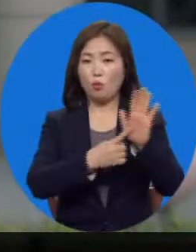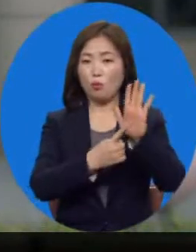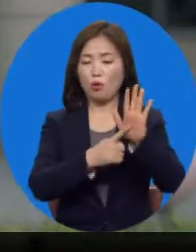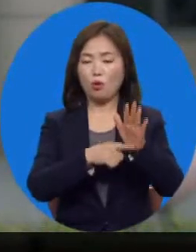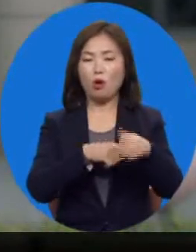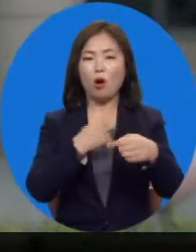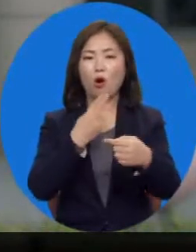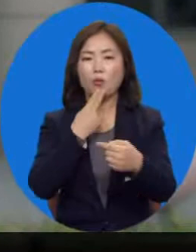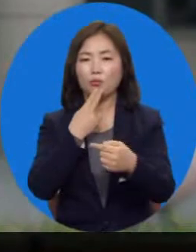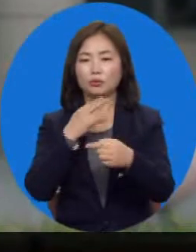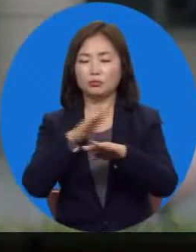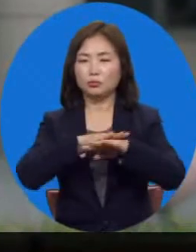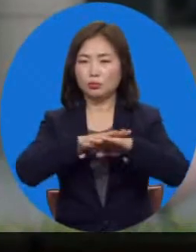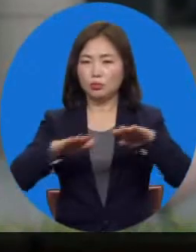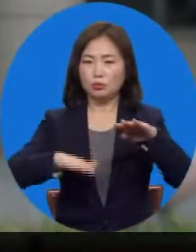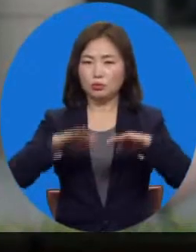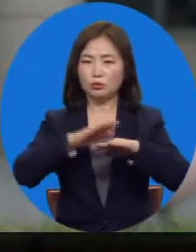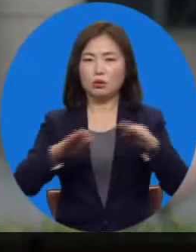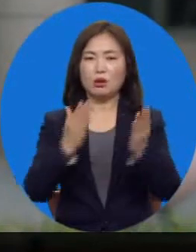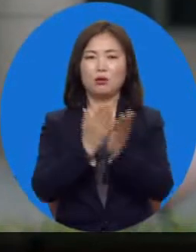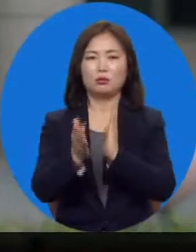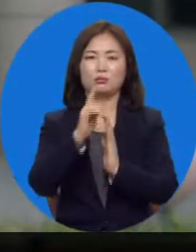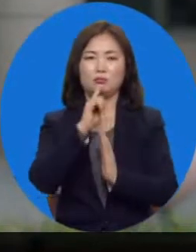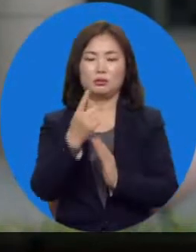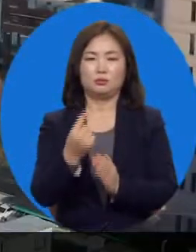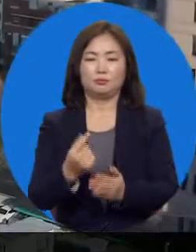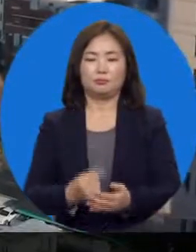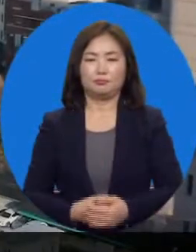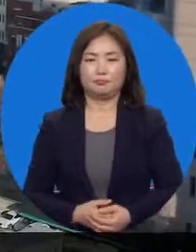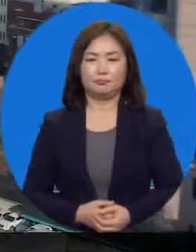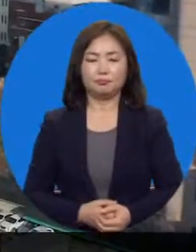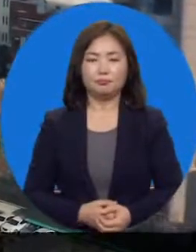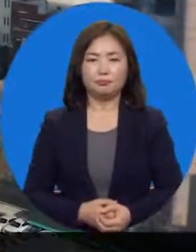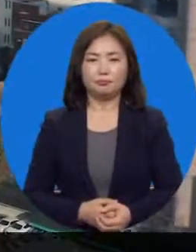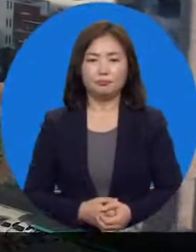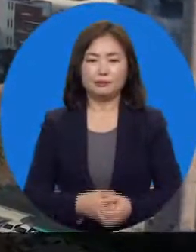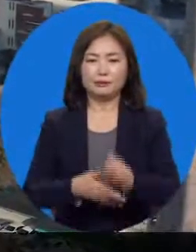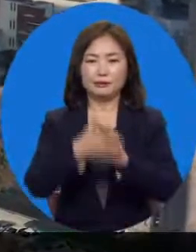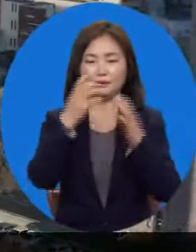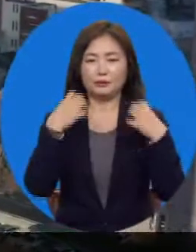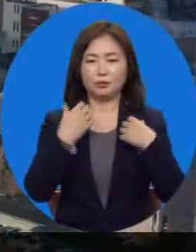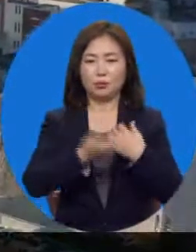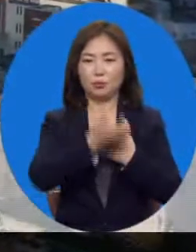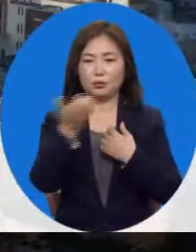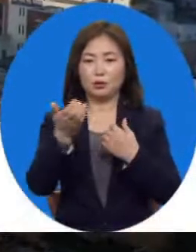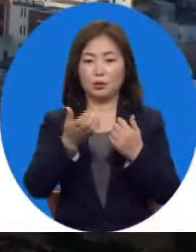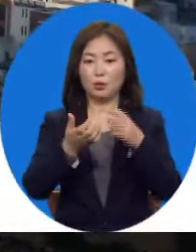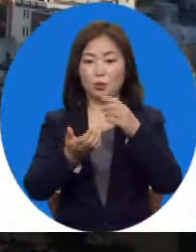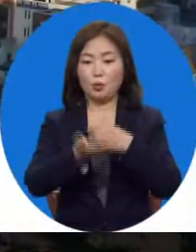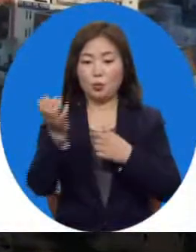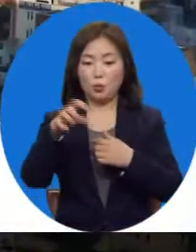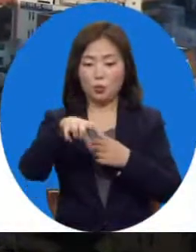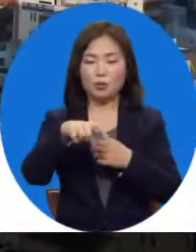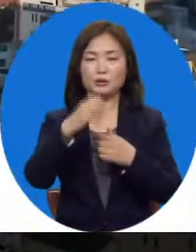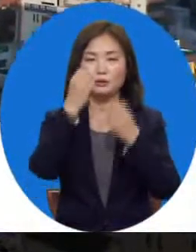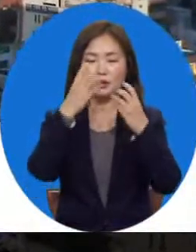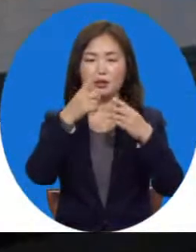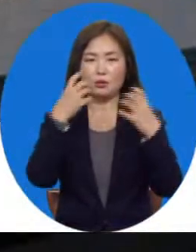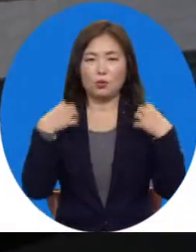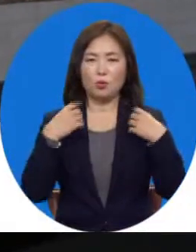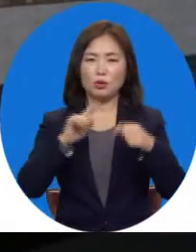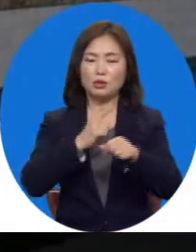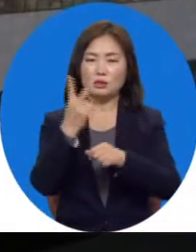않은 지자체와 형평성에도 어긋나기 때문입니다. 시청이 옮겨가고 난 자리는 새 시청